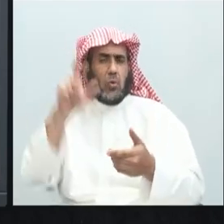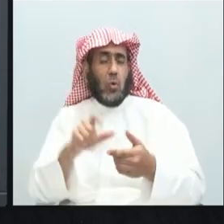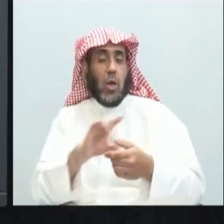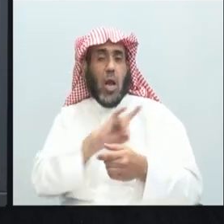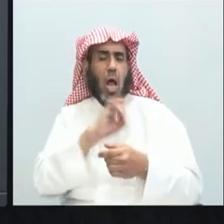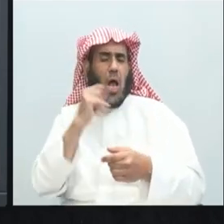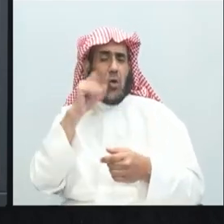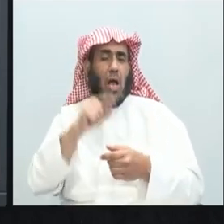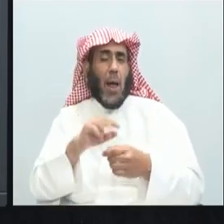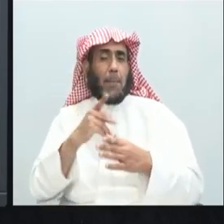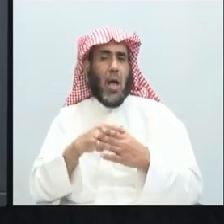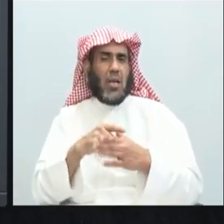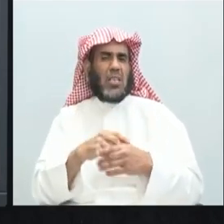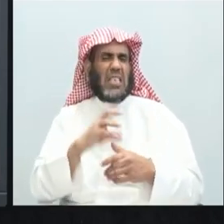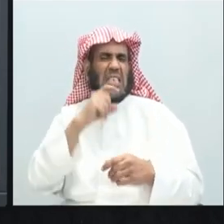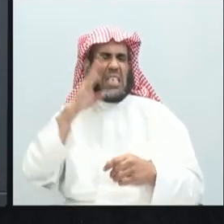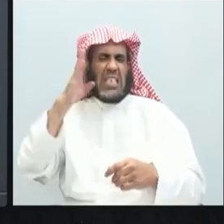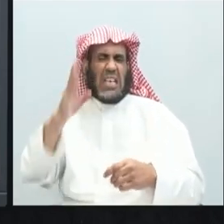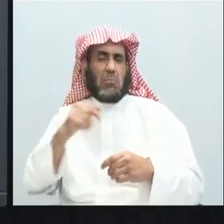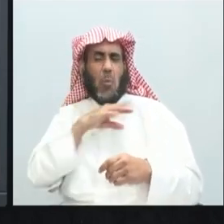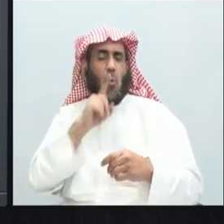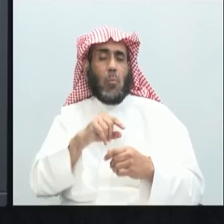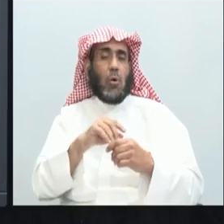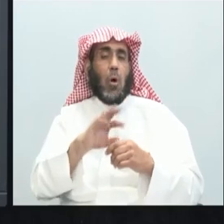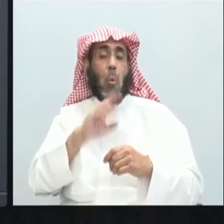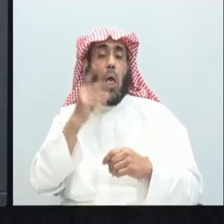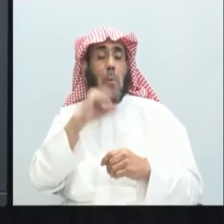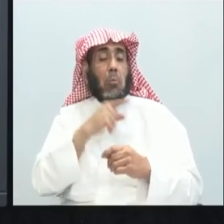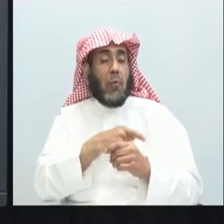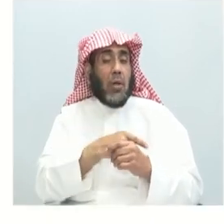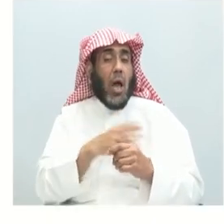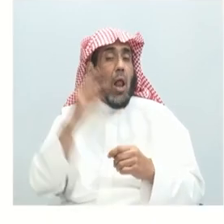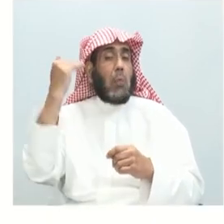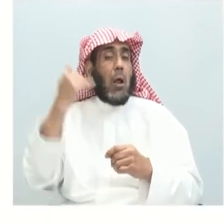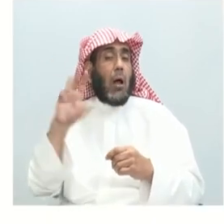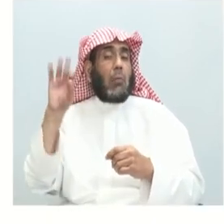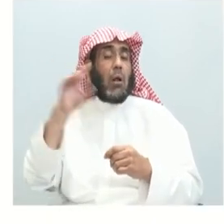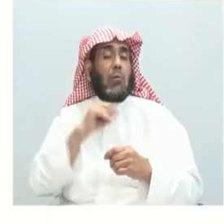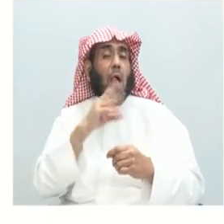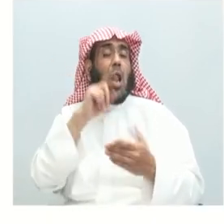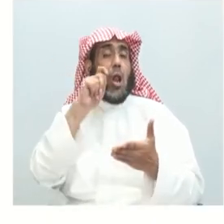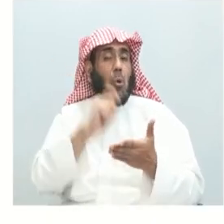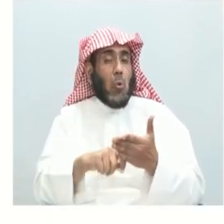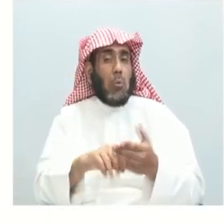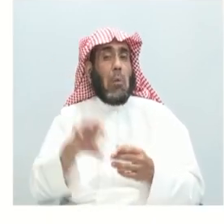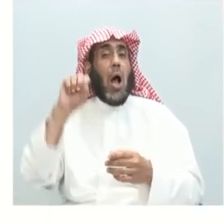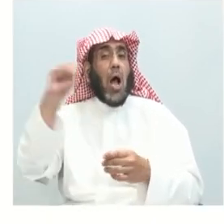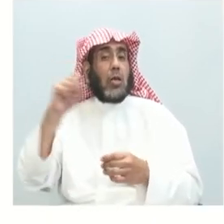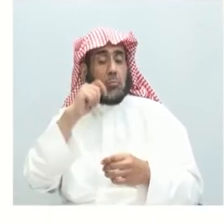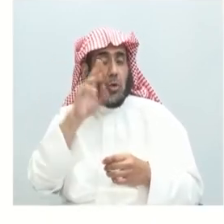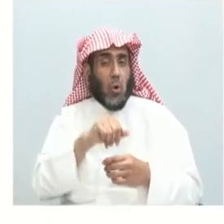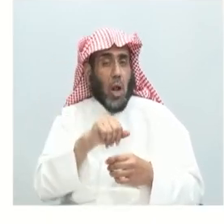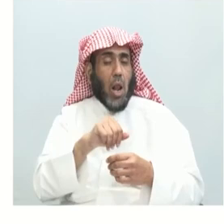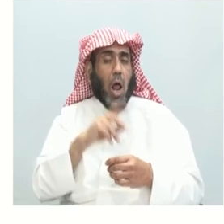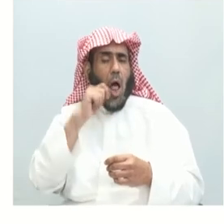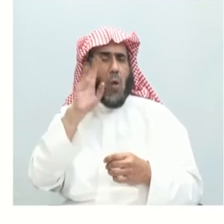نهى الرجل في الحديث عن ماذا عن شتم الوالدين ولم يذكر المراه فهل الحكم مقصور على الرجل اذا